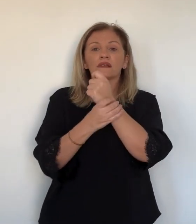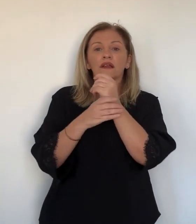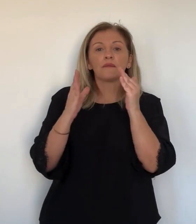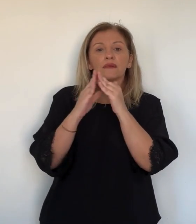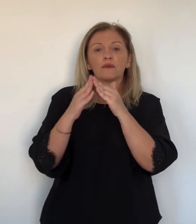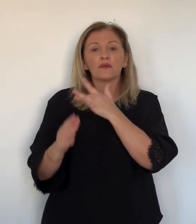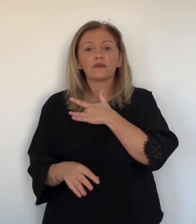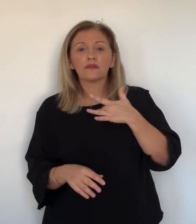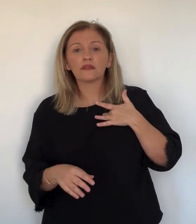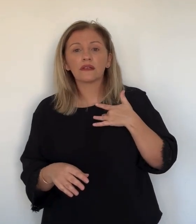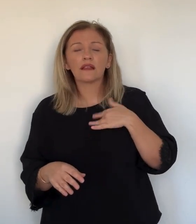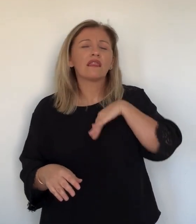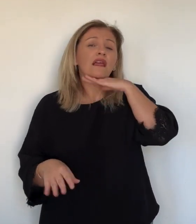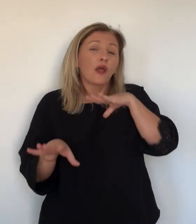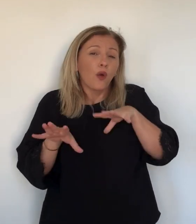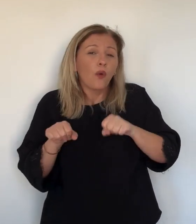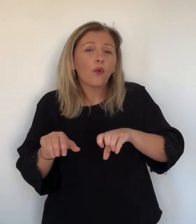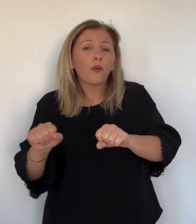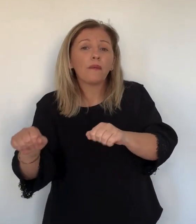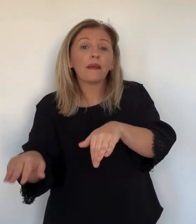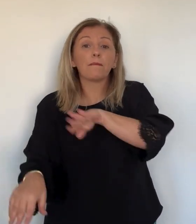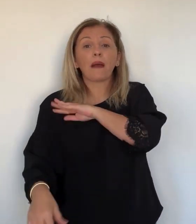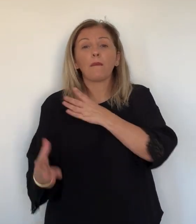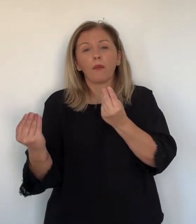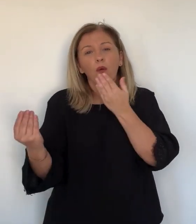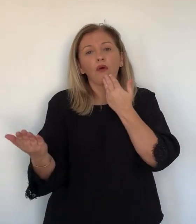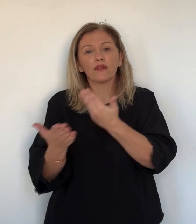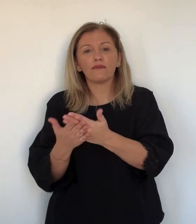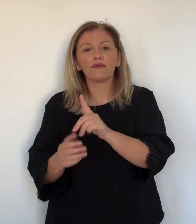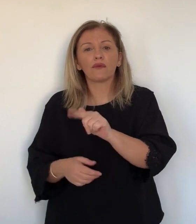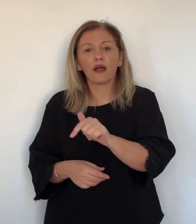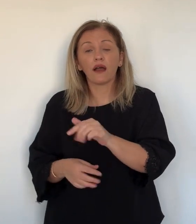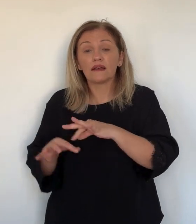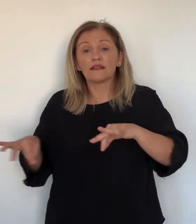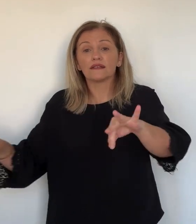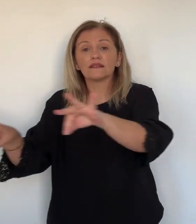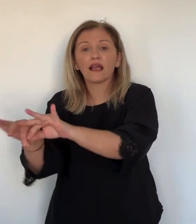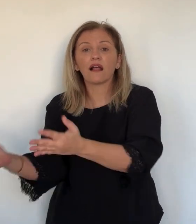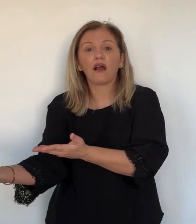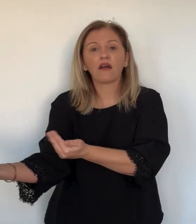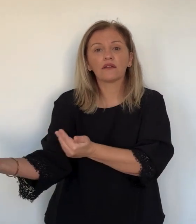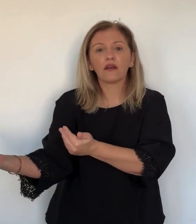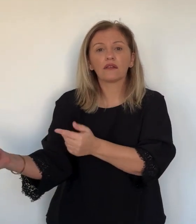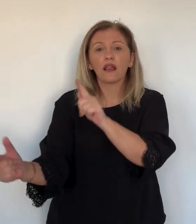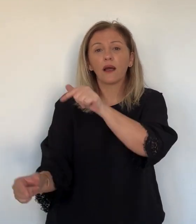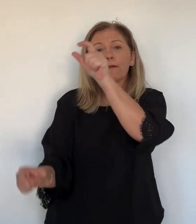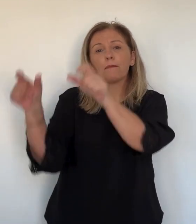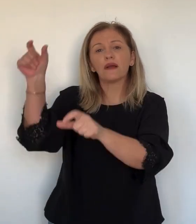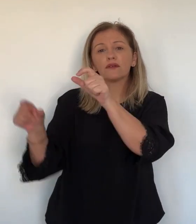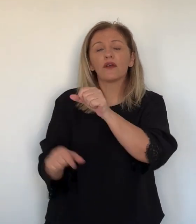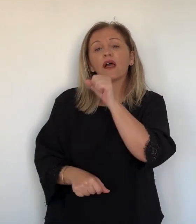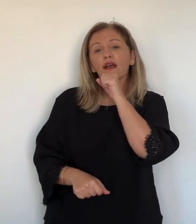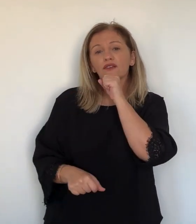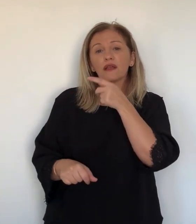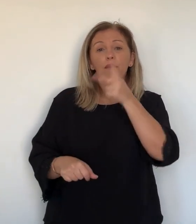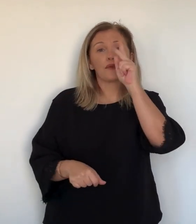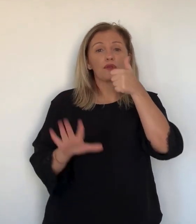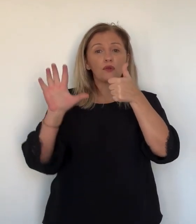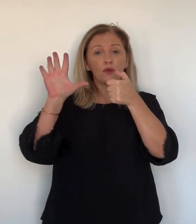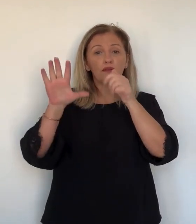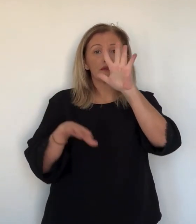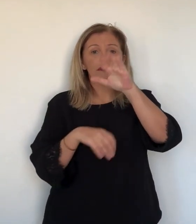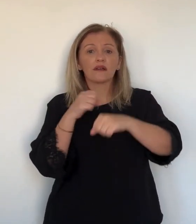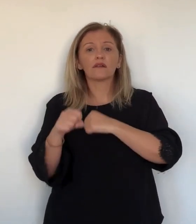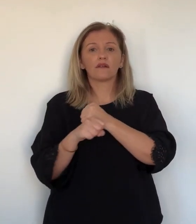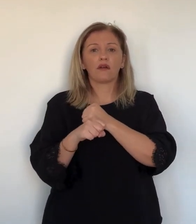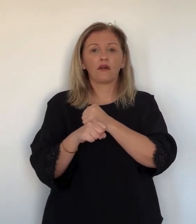À Basilicate, encore une autre journée pleine de rendez-vous dans cette maison de santé. Dans la salle d'attente, plusieurs personnes ont plus de 65 ans.